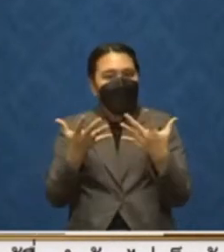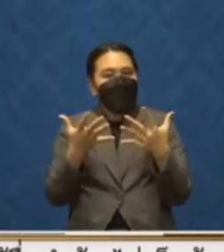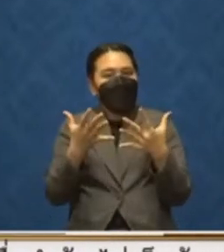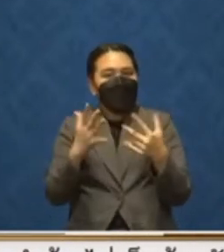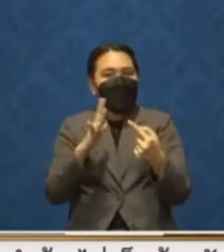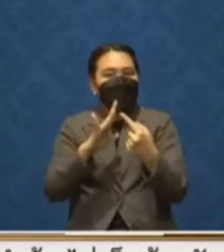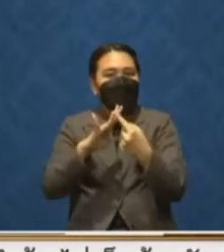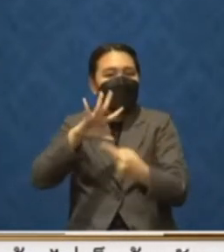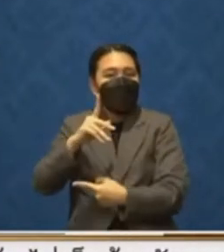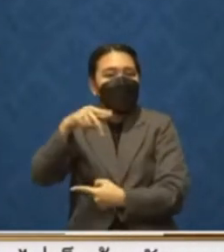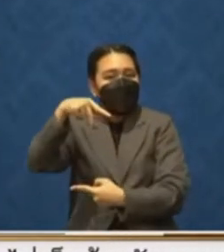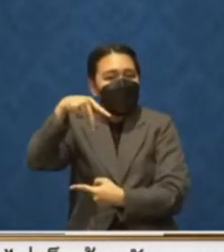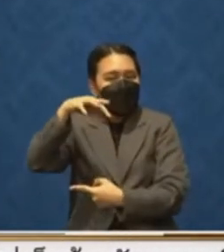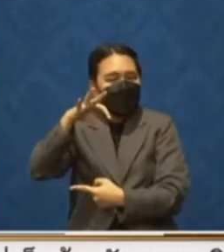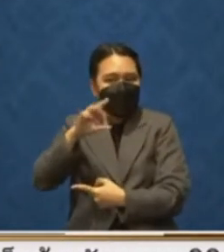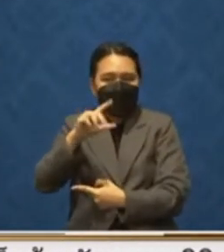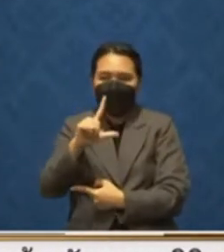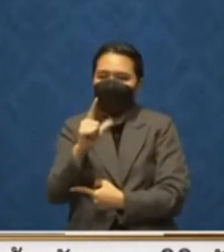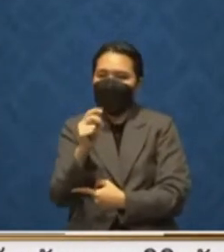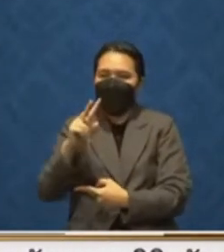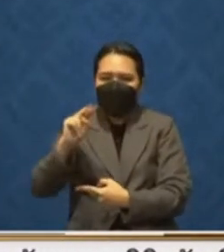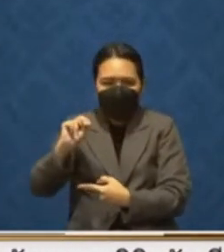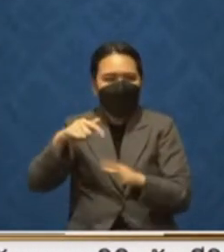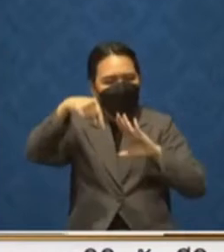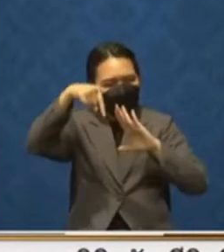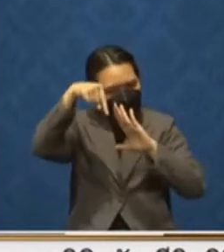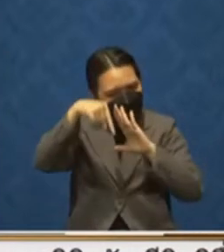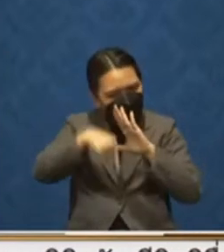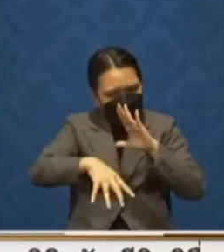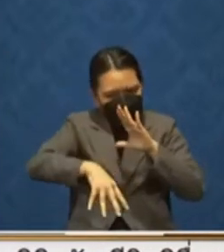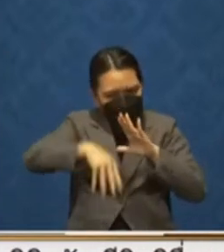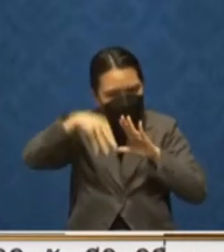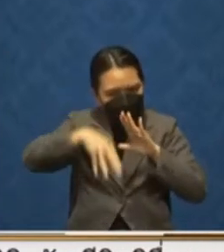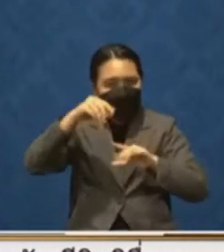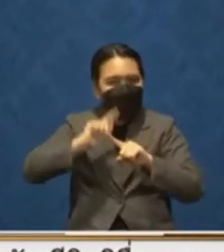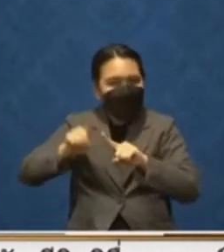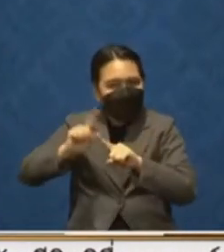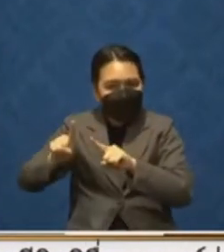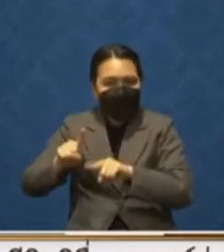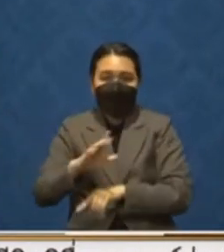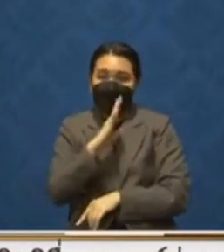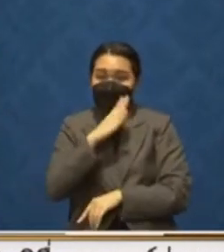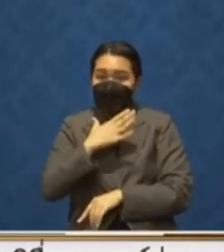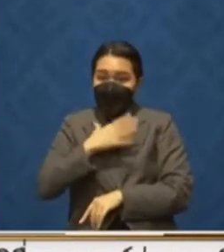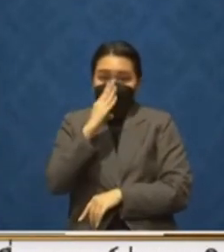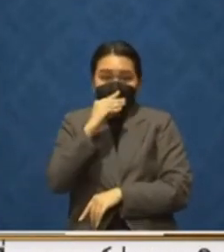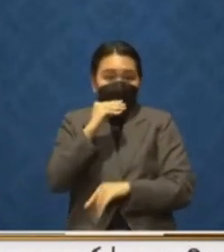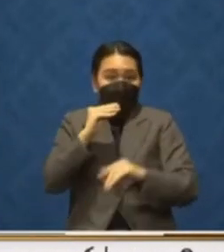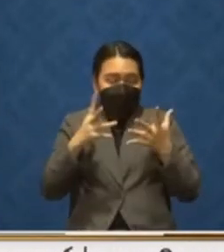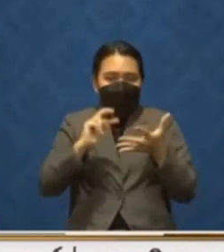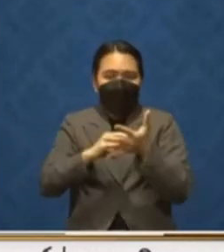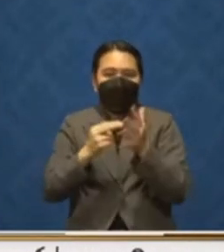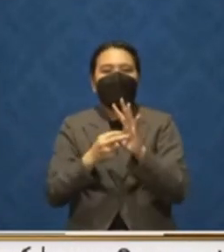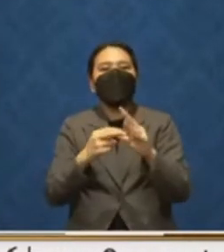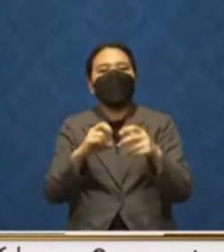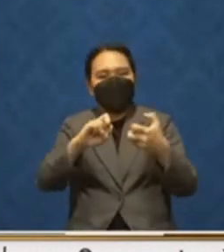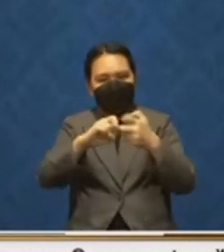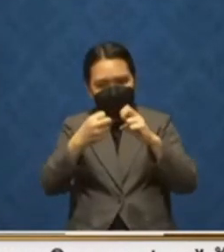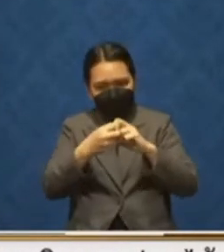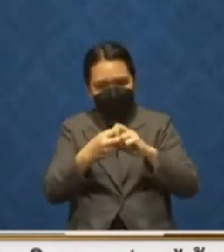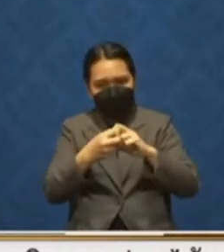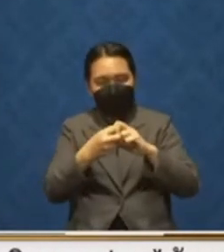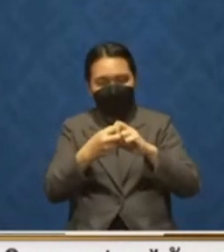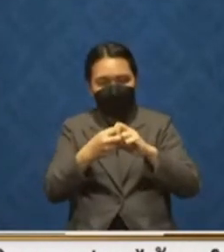การแหล่งขุดเจาะอันก็ย้ายหมดอ้ะนะก็นั้นถ้าผมไม่ไม่พูดเลยมันก็คือปัญหานั่นแหละแล้วก็อาจจะเข้าใจ